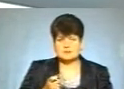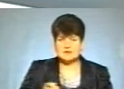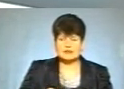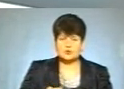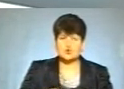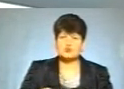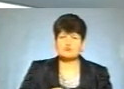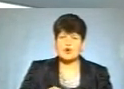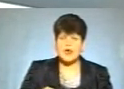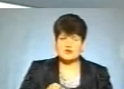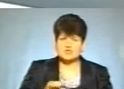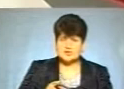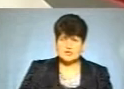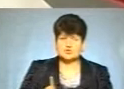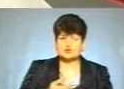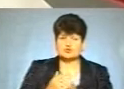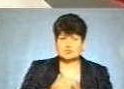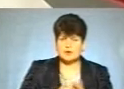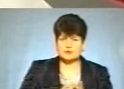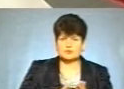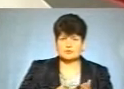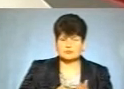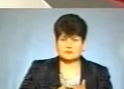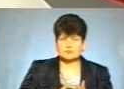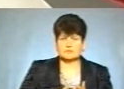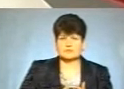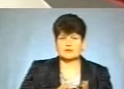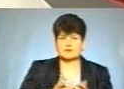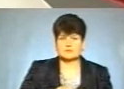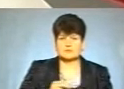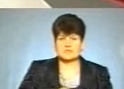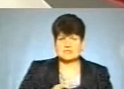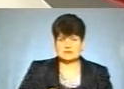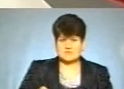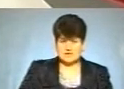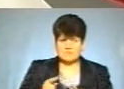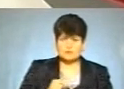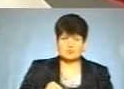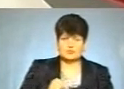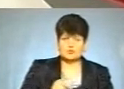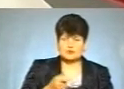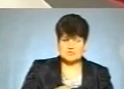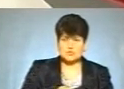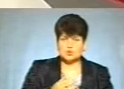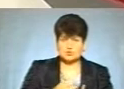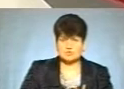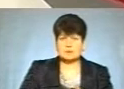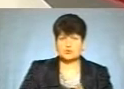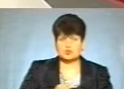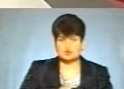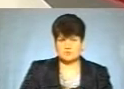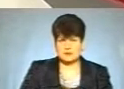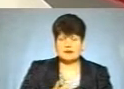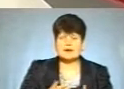розпорядження щодо штатної граничної чисельності працівників відповідно до тієї структури, які вони планують зробити.